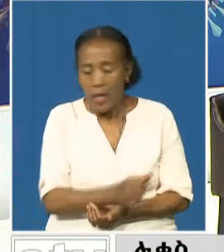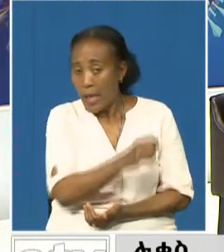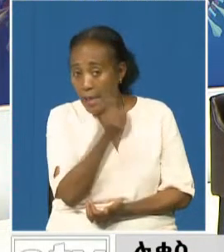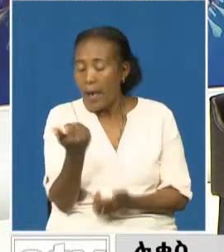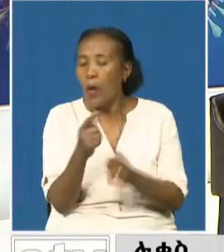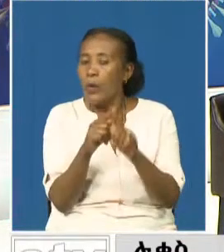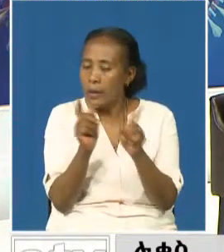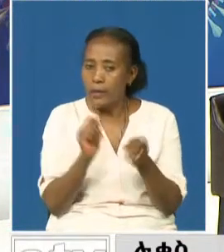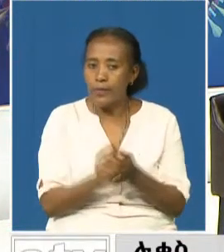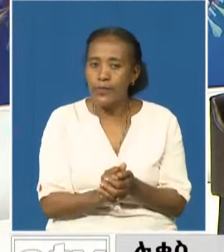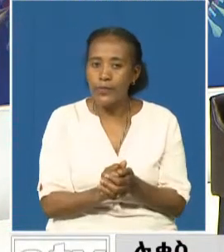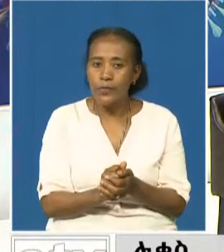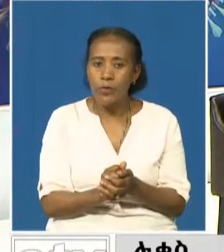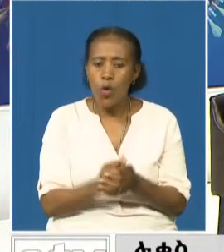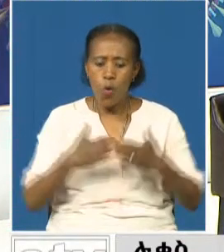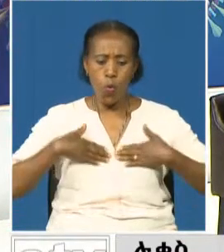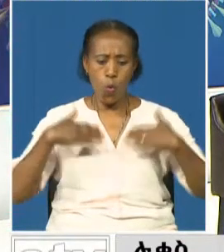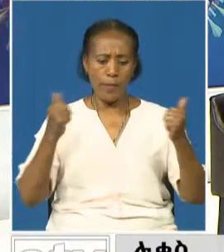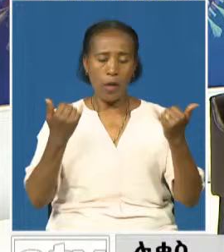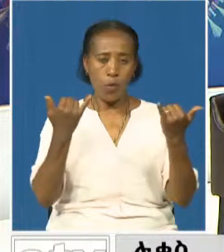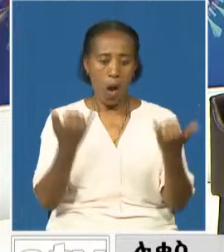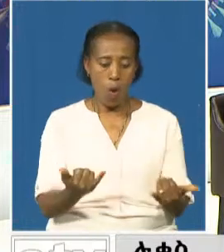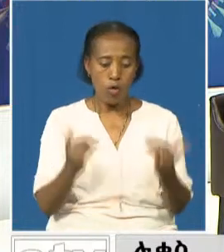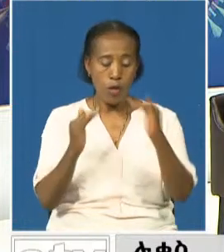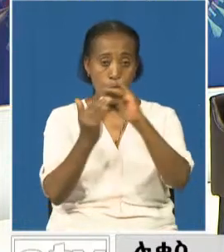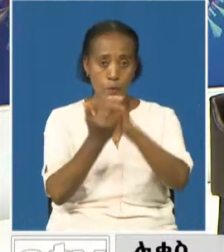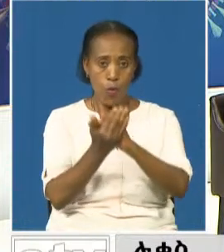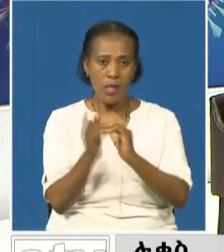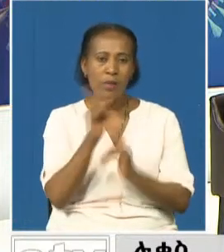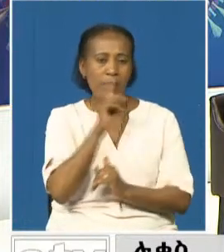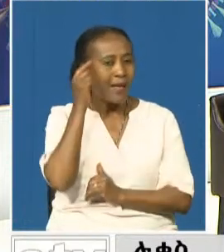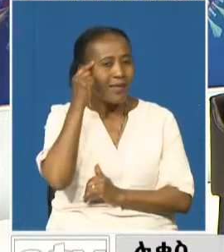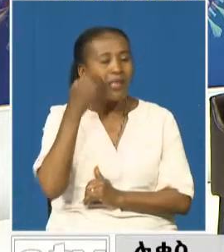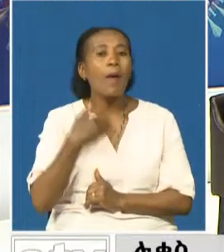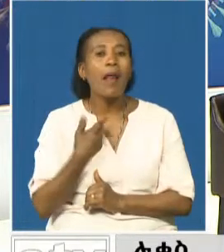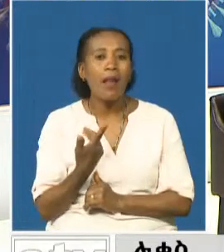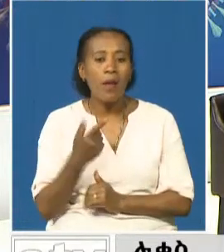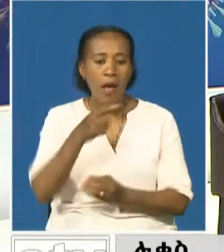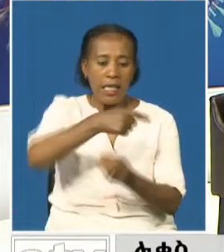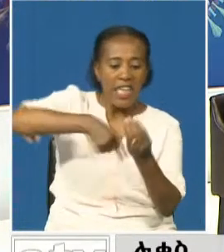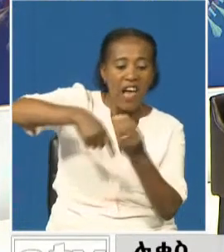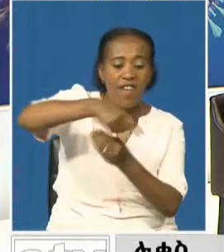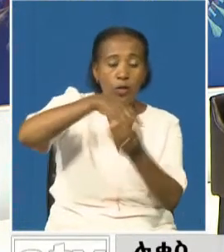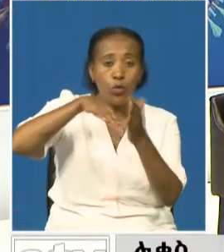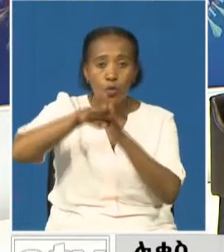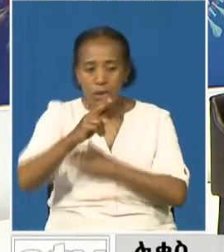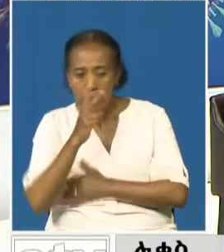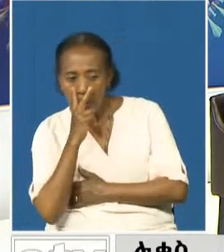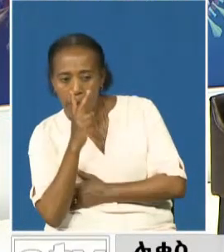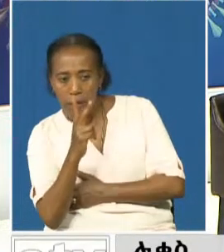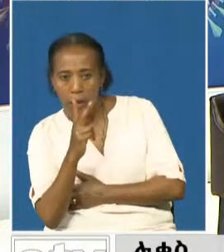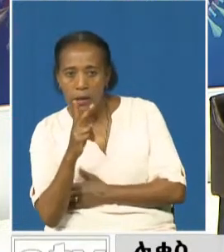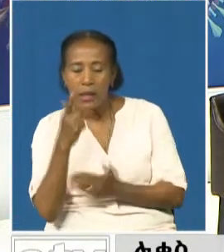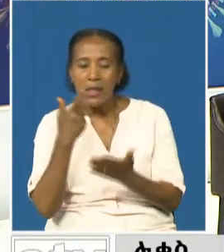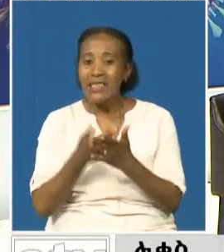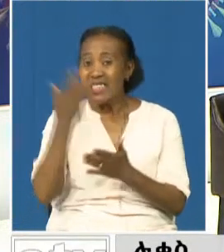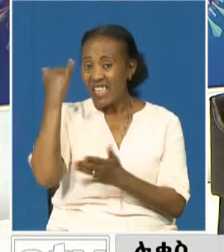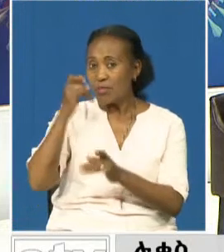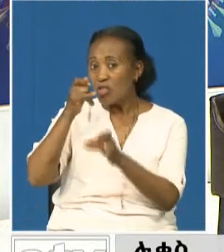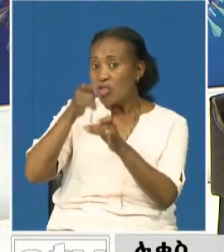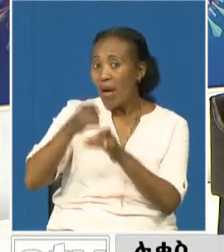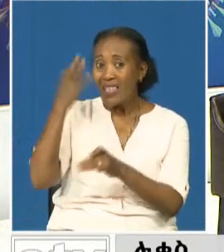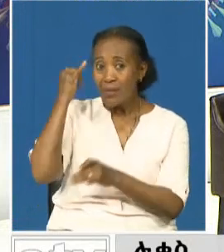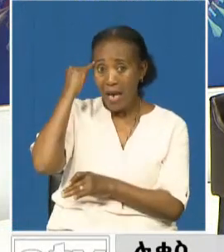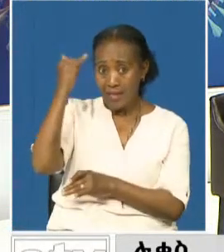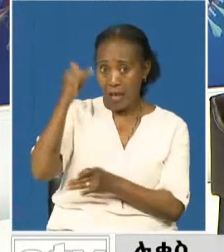ሌላው ግን ወጣቱ አሁንም ቢሆን ምን አስተሳሰብ አለው? በየሰፈር ውስጥ ምን እንደምንመለከተው ከጅባም ቅድም አንድ አስተያየት